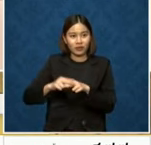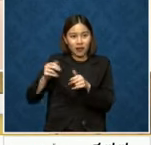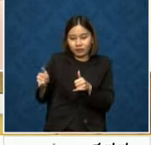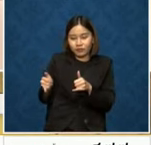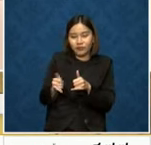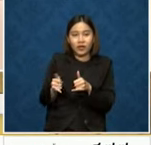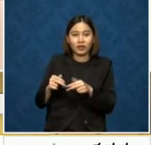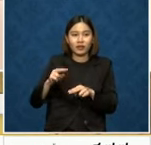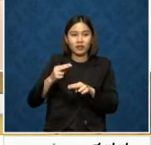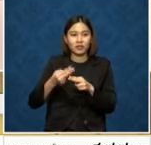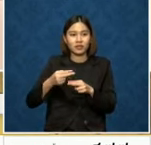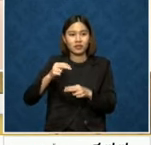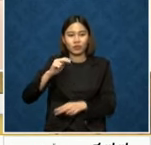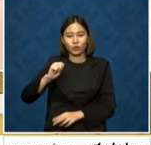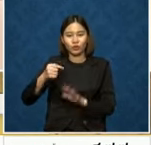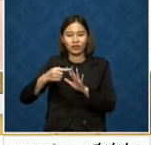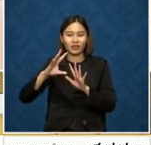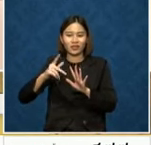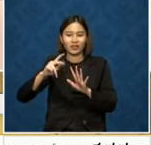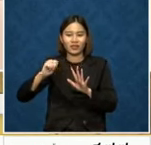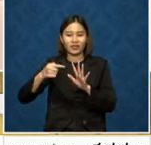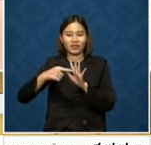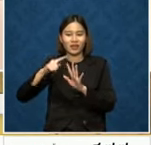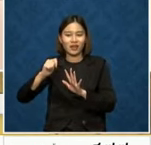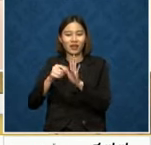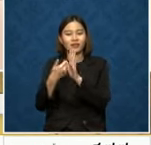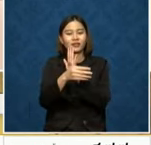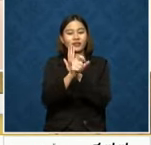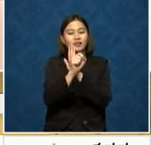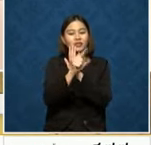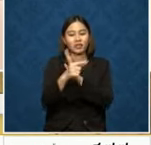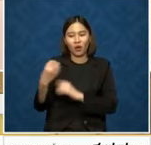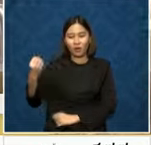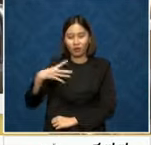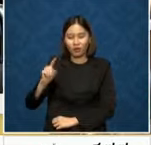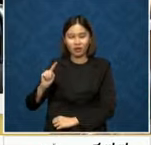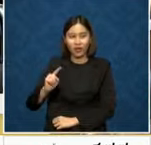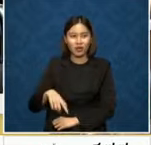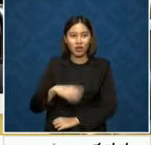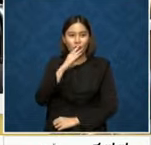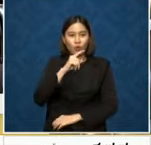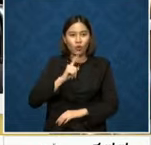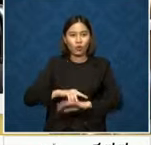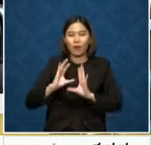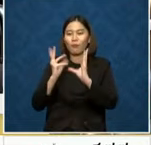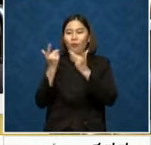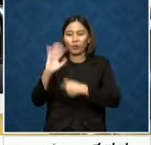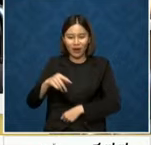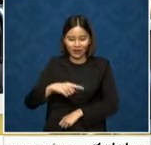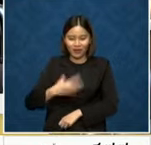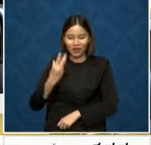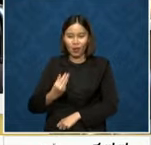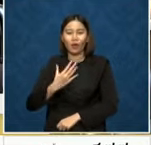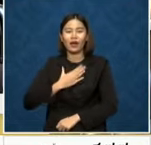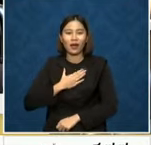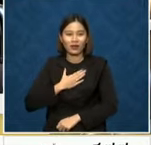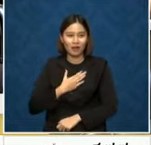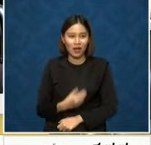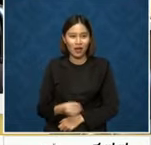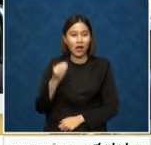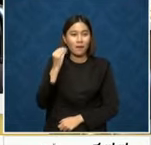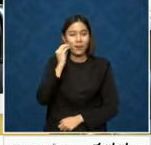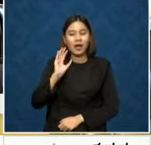นุชนาถเขต9จากศรีสะเกษแกบอกว่าอย่าพูดให้หมดเวลานะเหลือไว้ให้แกหน่อยบ้านแกมีบ้อง